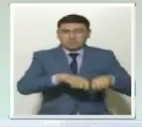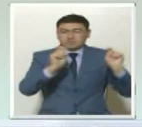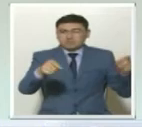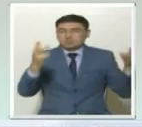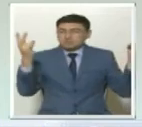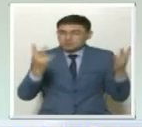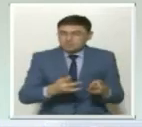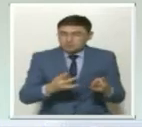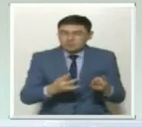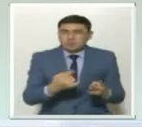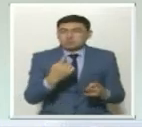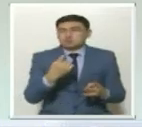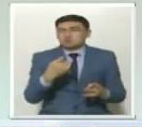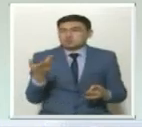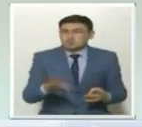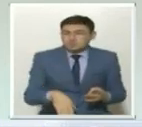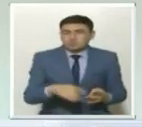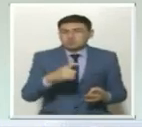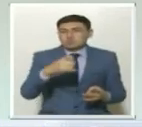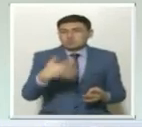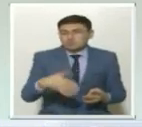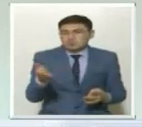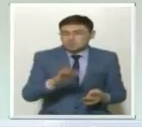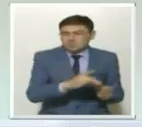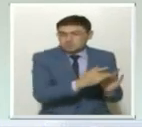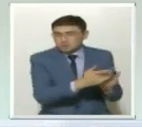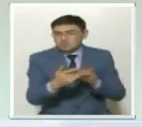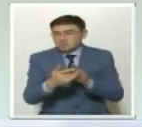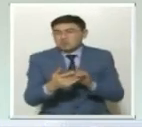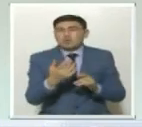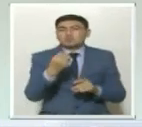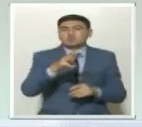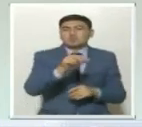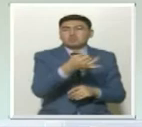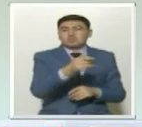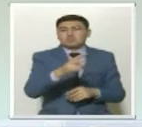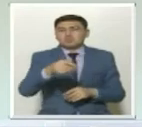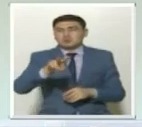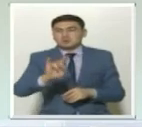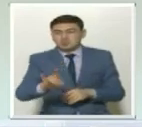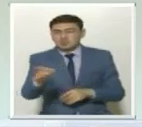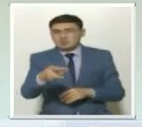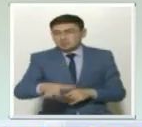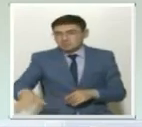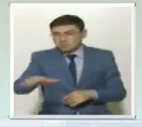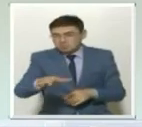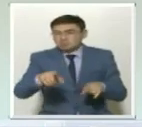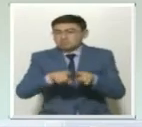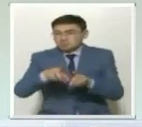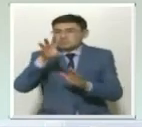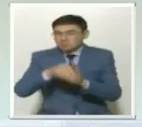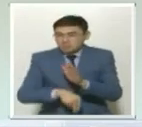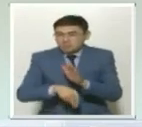100 төсектеп содан кейін енді облыстағы алдағы уақытта осы Мұнайлы ауданы бар. Салынды келесі жылы